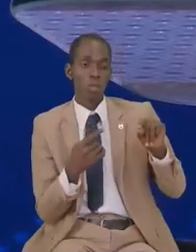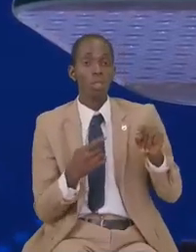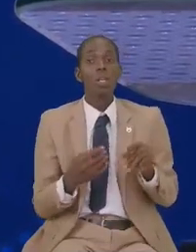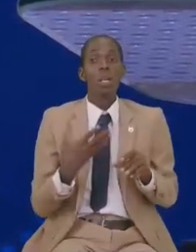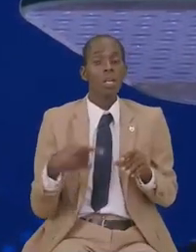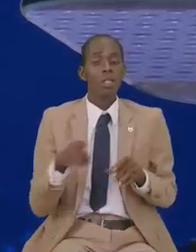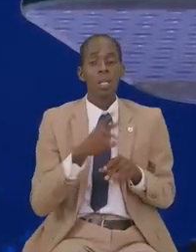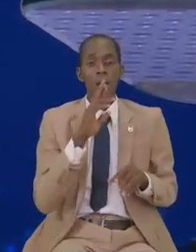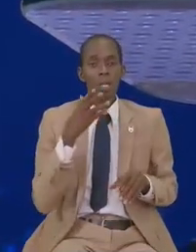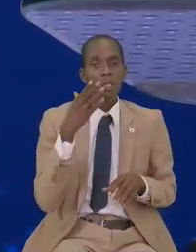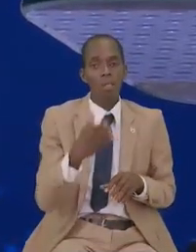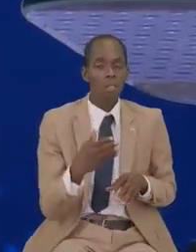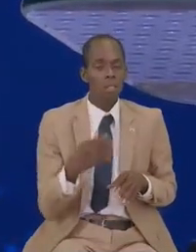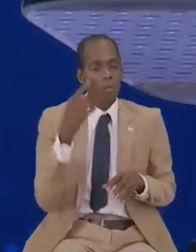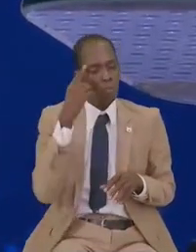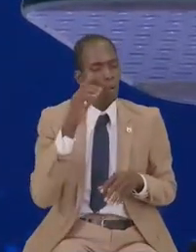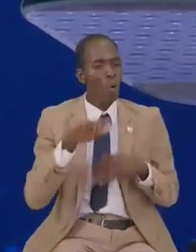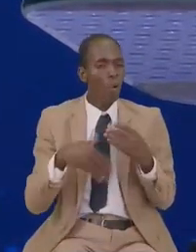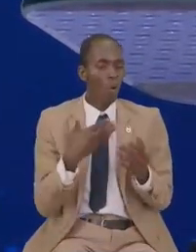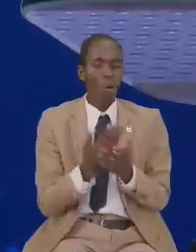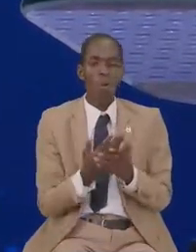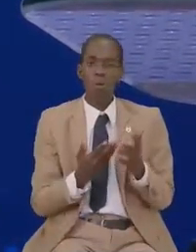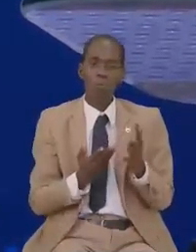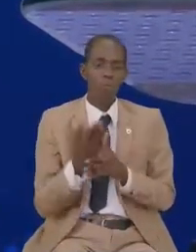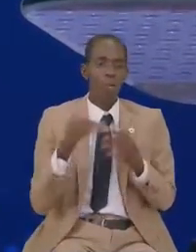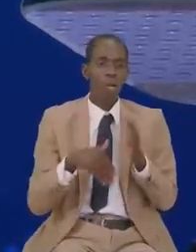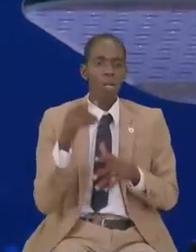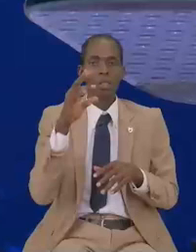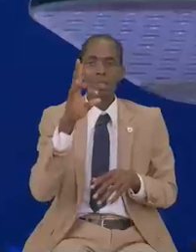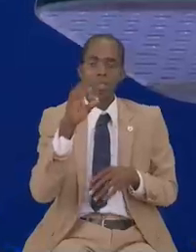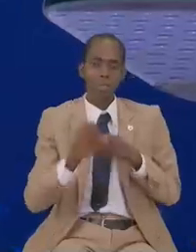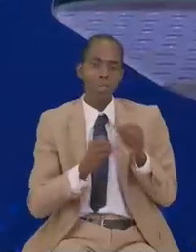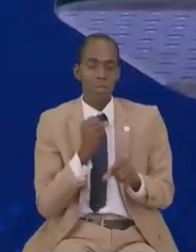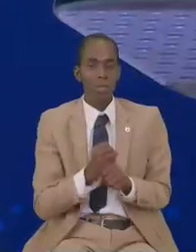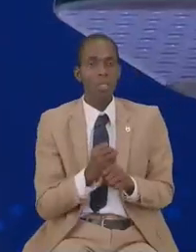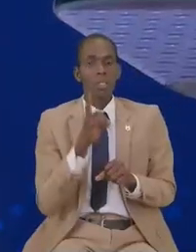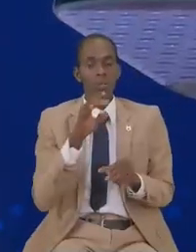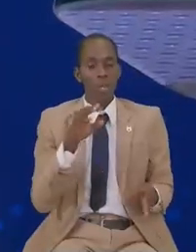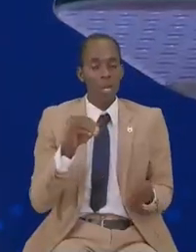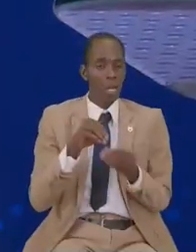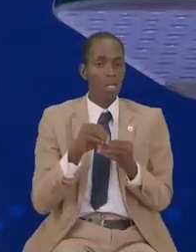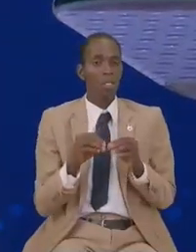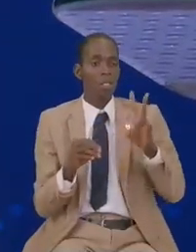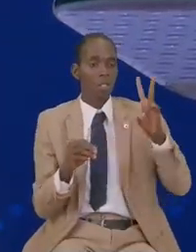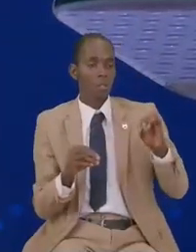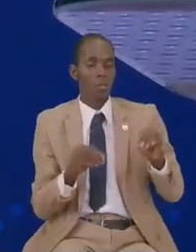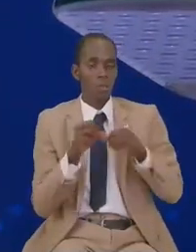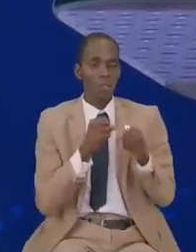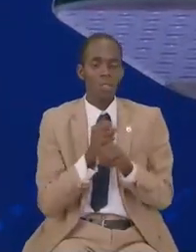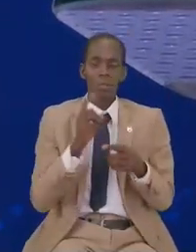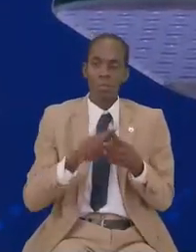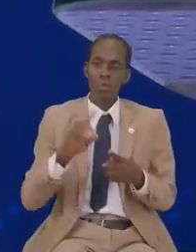jusqu'au temps de la captivité, soit 10 ans. Si vous ajoutez soit 10 ans à 18 ans ou à 20 ans, alors